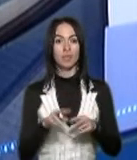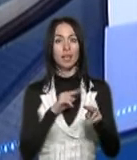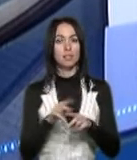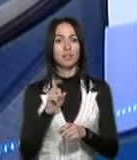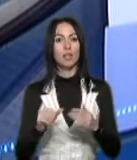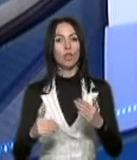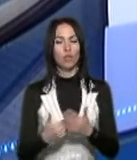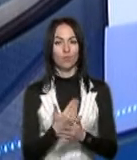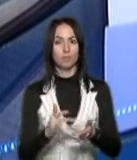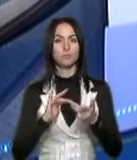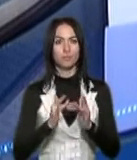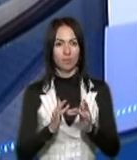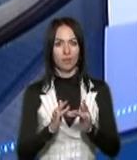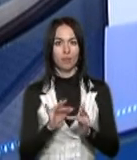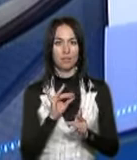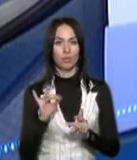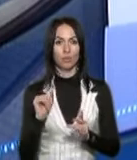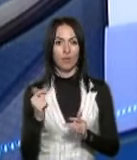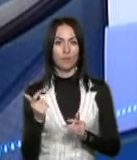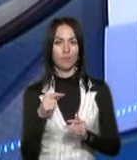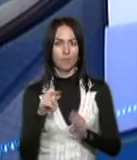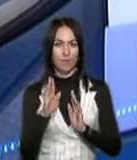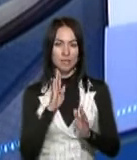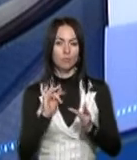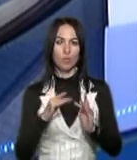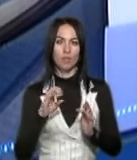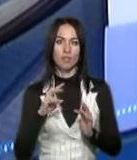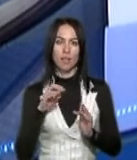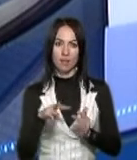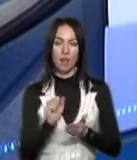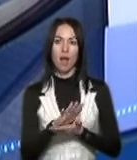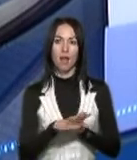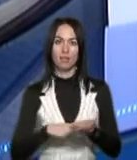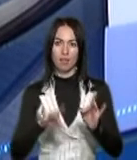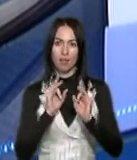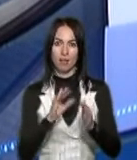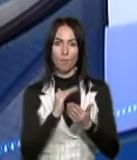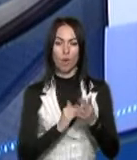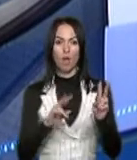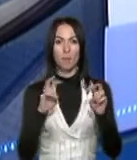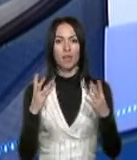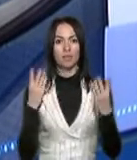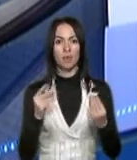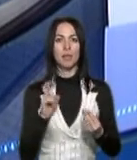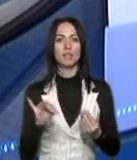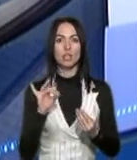Стежте за новинами на сайті та сторінках Суспільного у Фейсбук та Телеграм. Ефір телеканалу продовжить програма «Тема дня». З